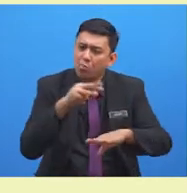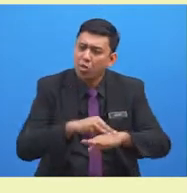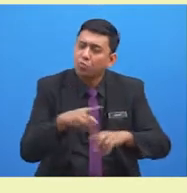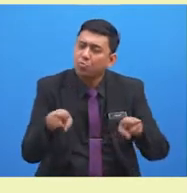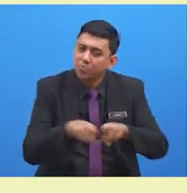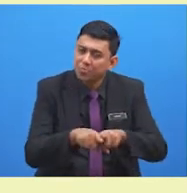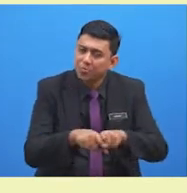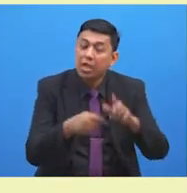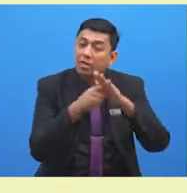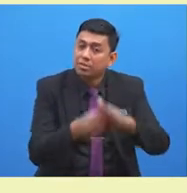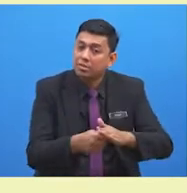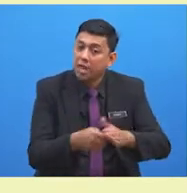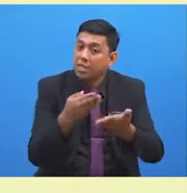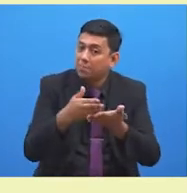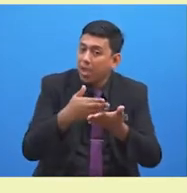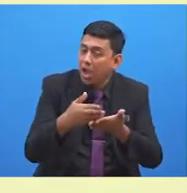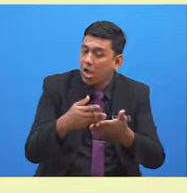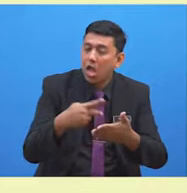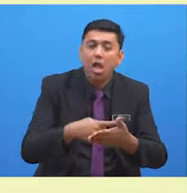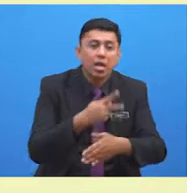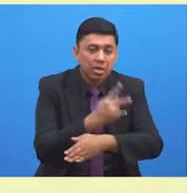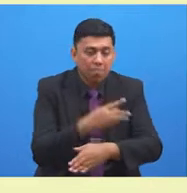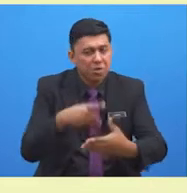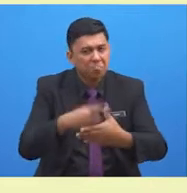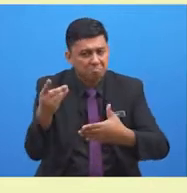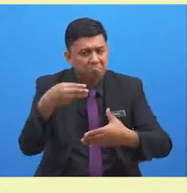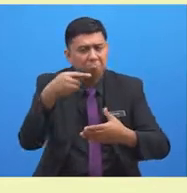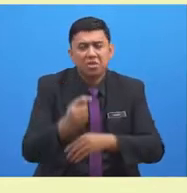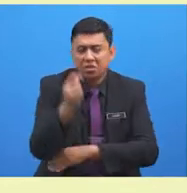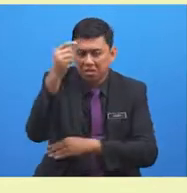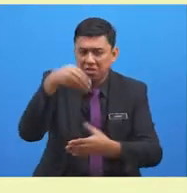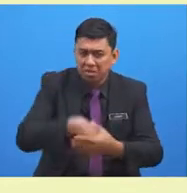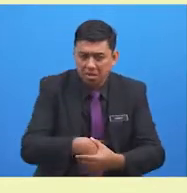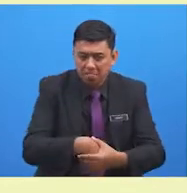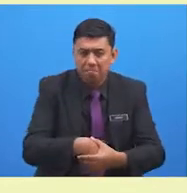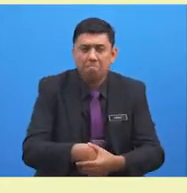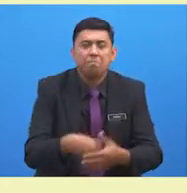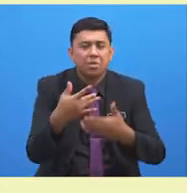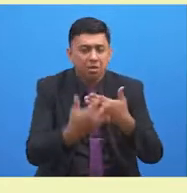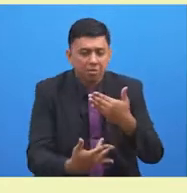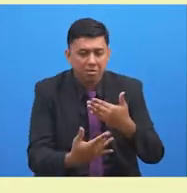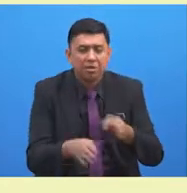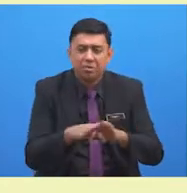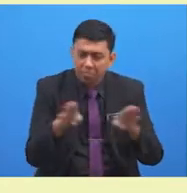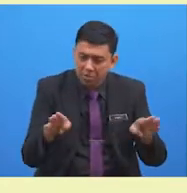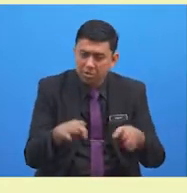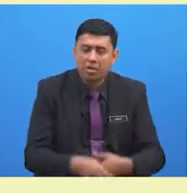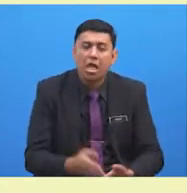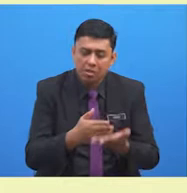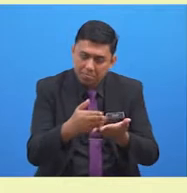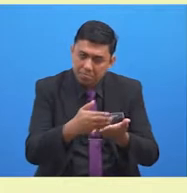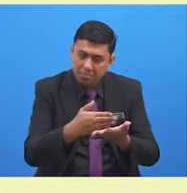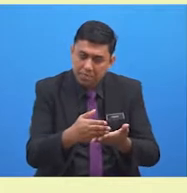sama, tekanan separa karbon dioksida adalah tinggi di dalam kapilari darah berbanding tekanan